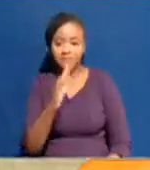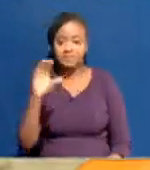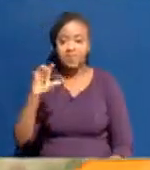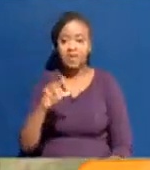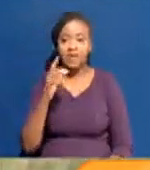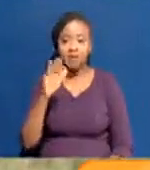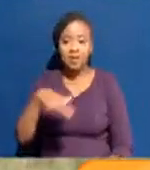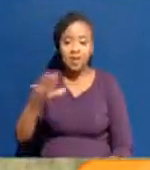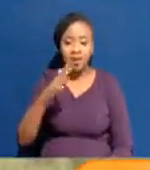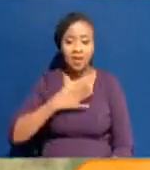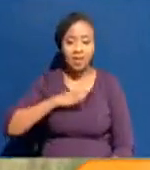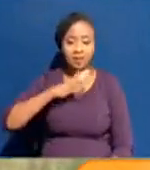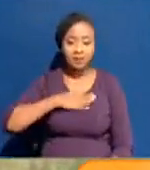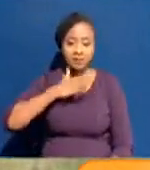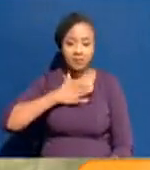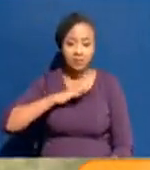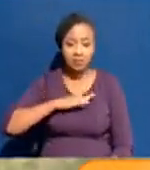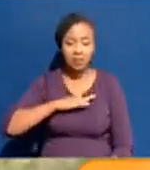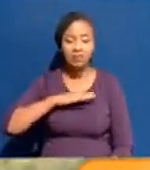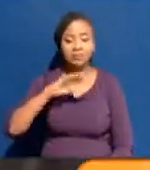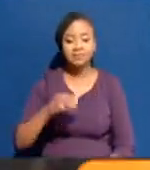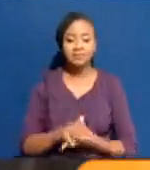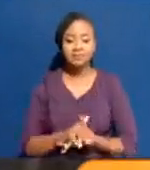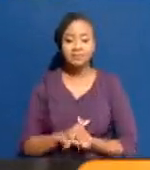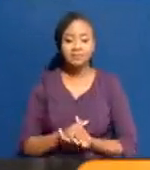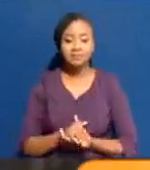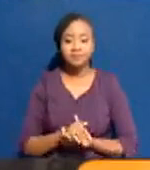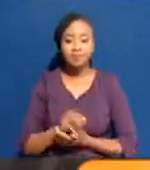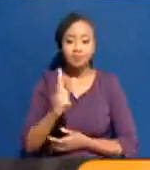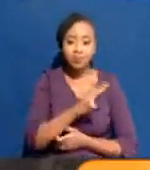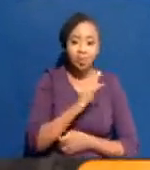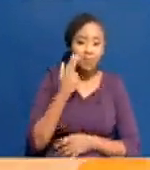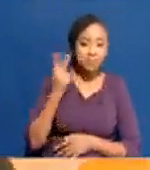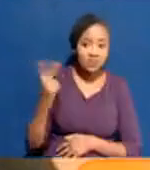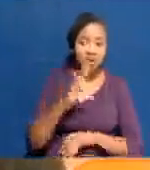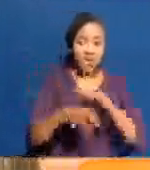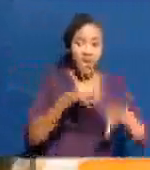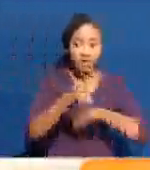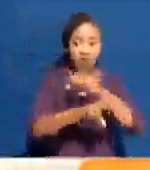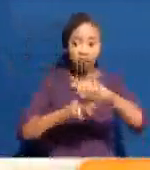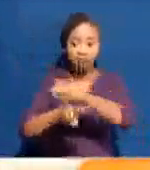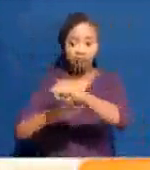ambapo pamegeuzwa kuwa ngome ya mavamizi ya wizi wa mifugo wa mtutu wa bunduki.